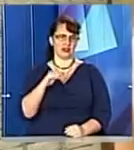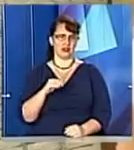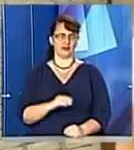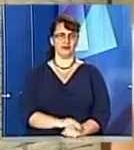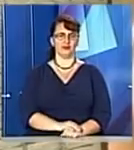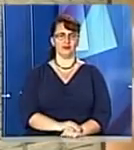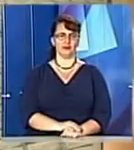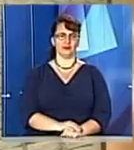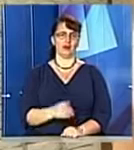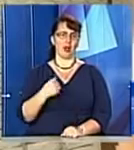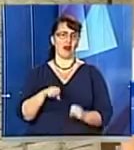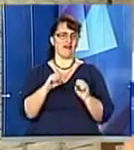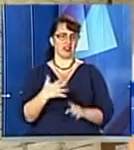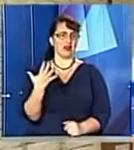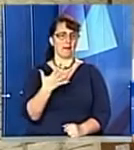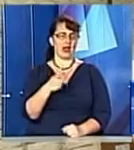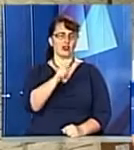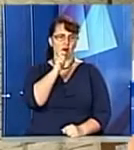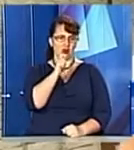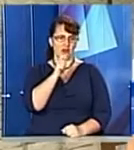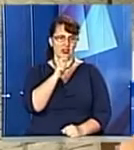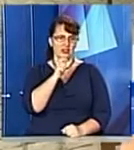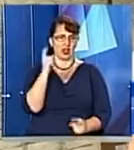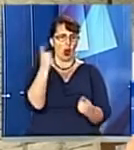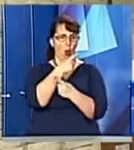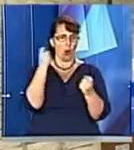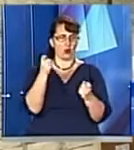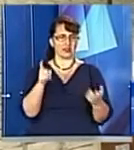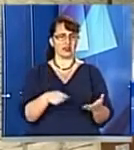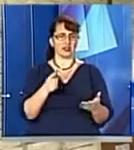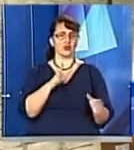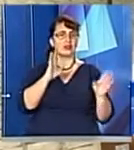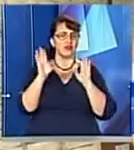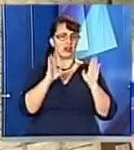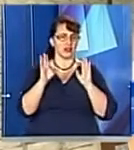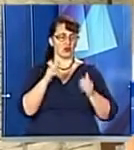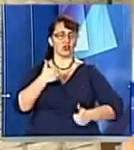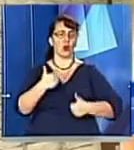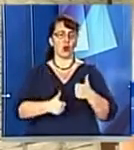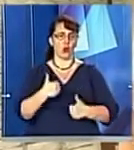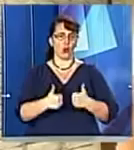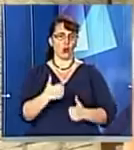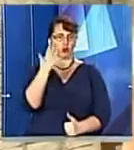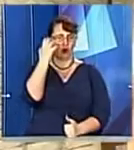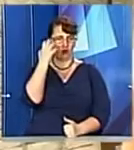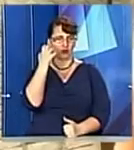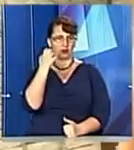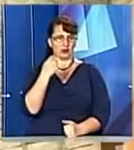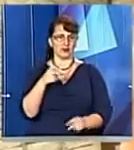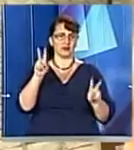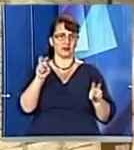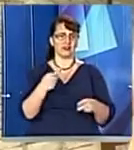Ми вирішили 5 квітня оголосити на сторінці в нашому Фейсбуці конкурс фотосвітлин «Це надихає»,